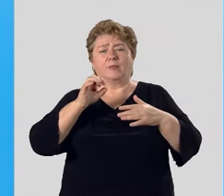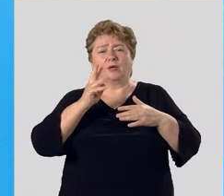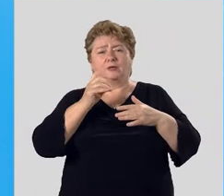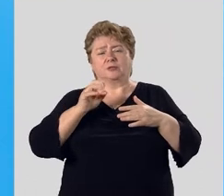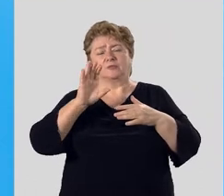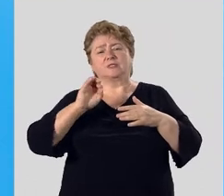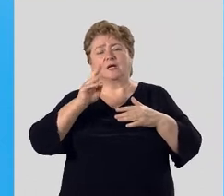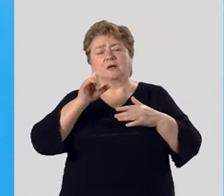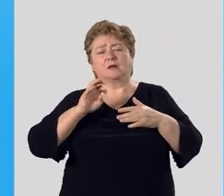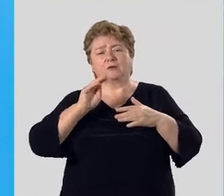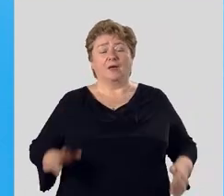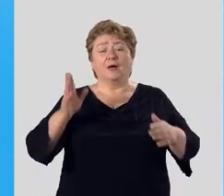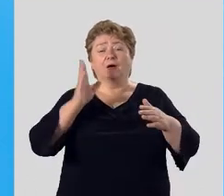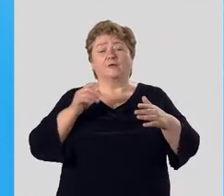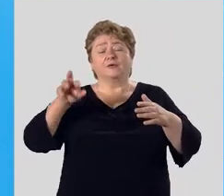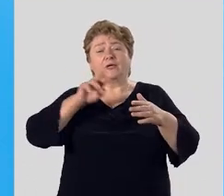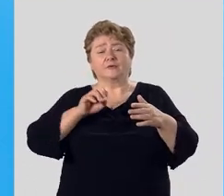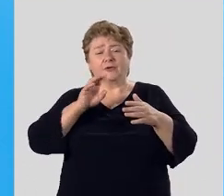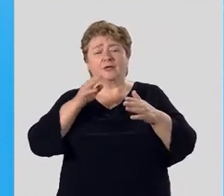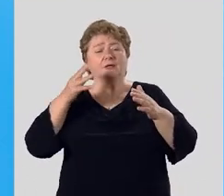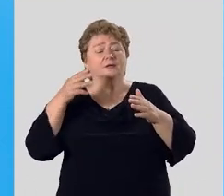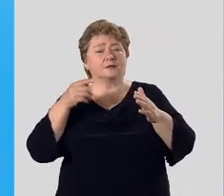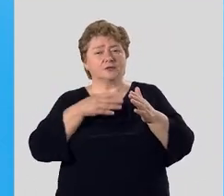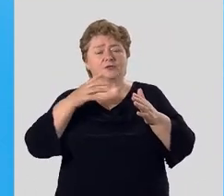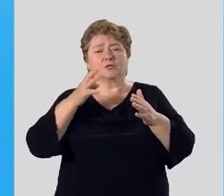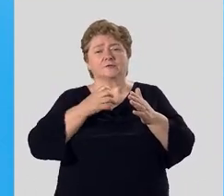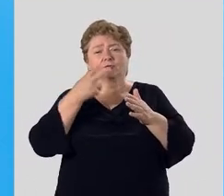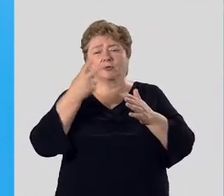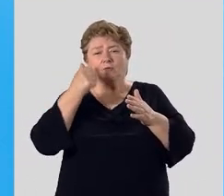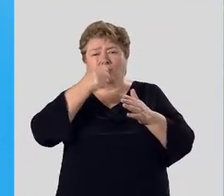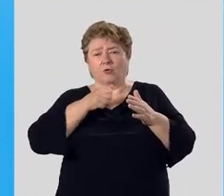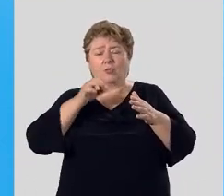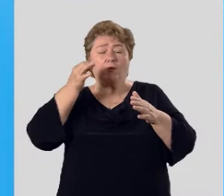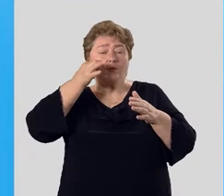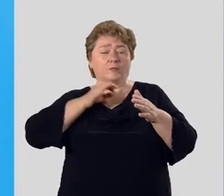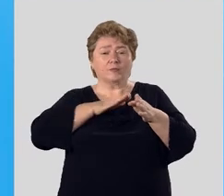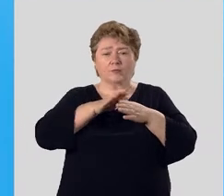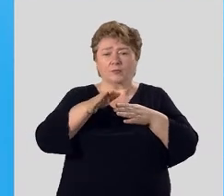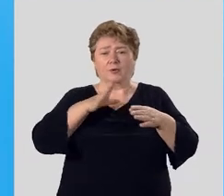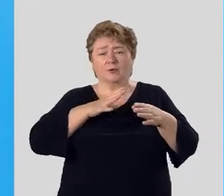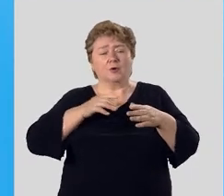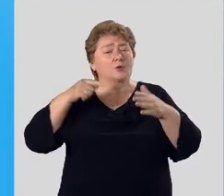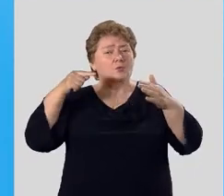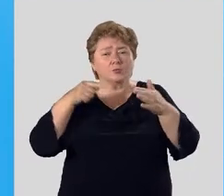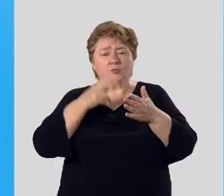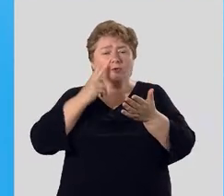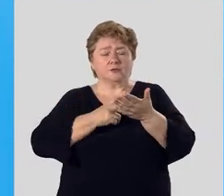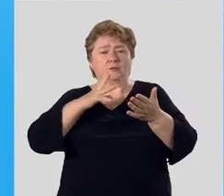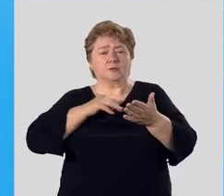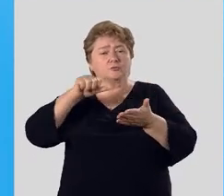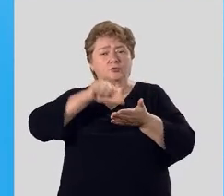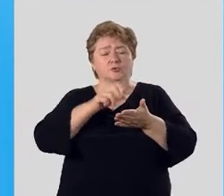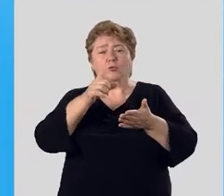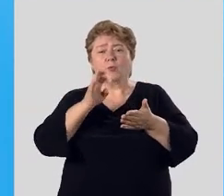и Старлингом. В январе 1902 года они провели опыт, который убедительно доказал